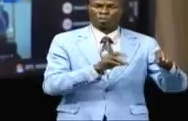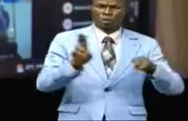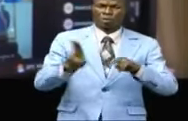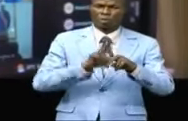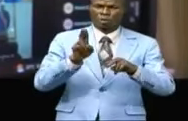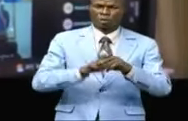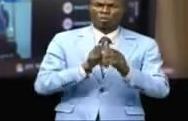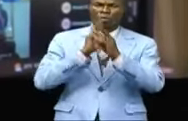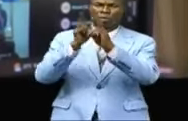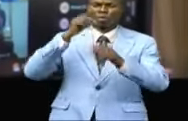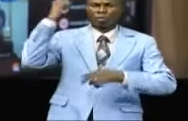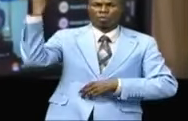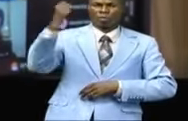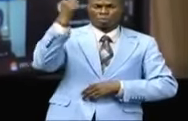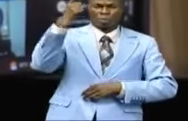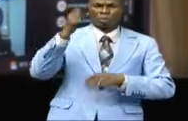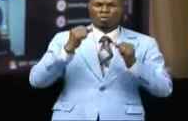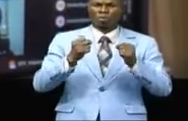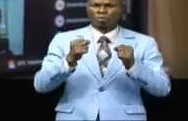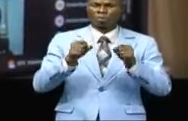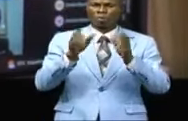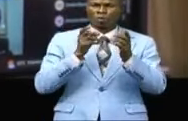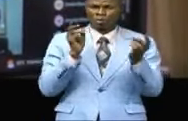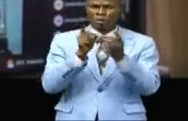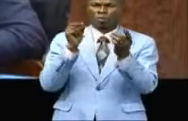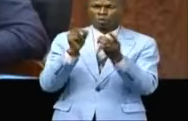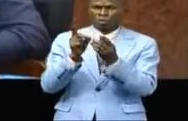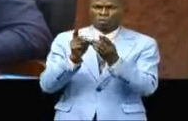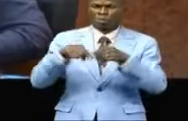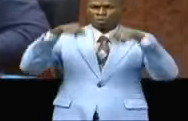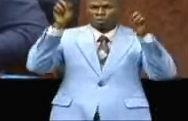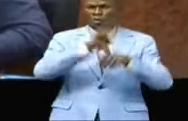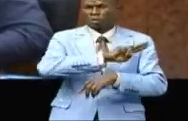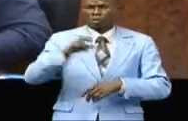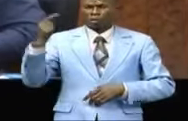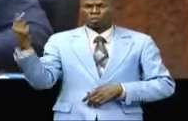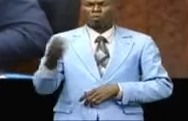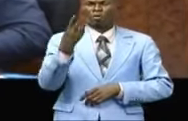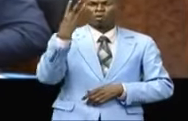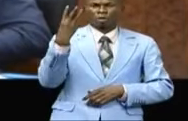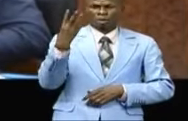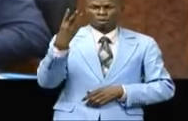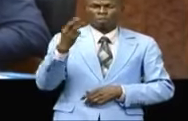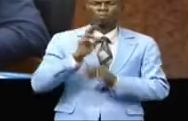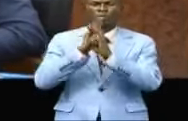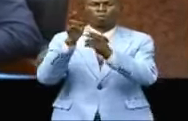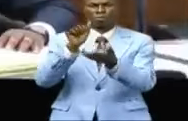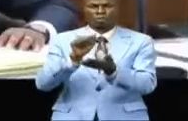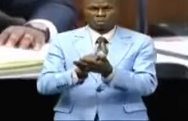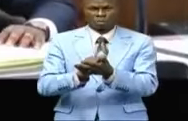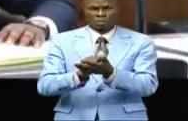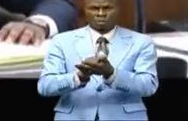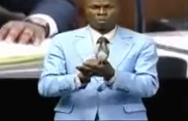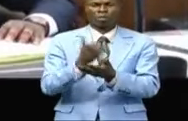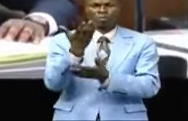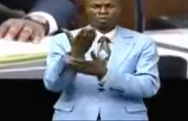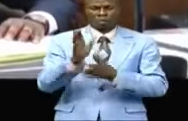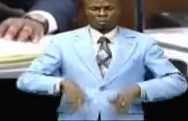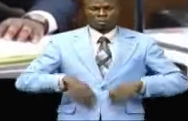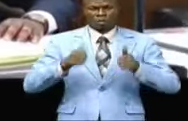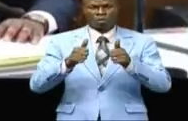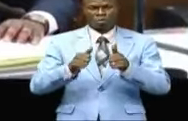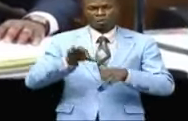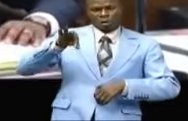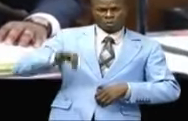nouvelle réponse humanitaire efficace et concertée pour l'année 2023. De cette réponse dépendent la survie et